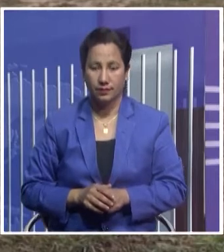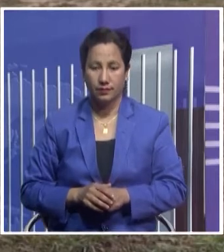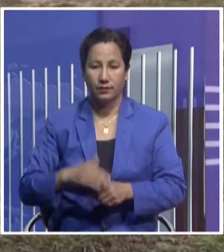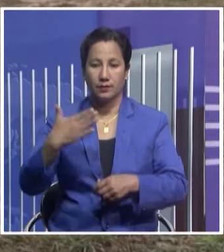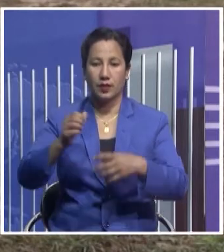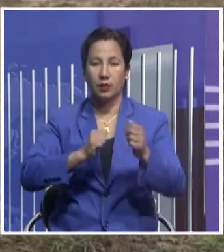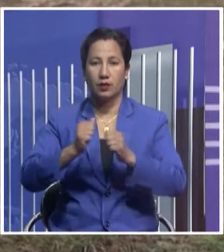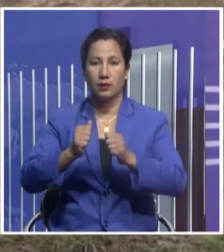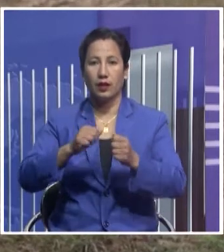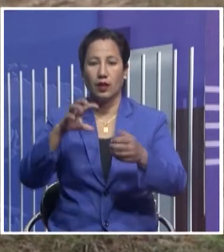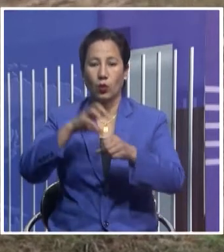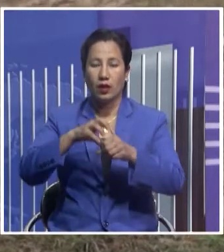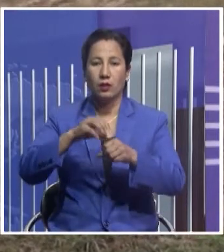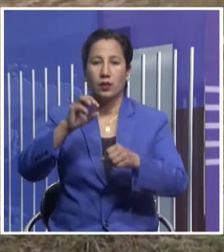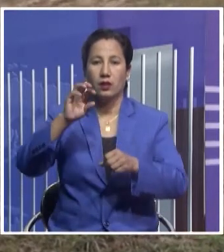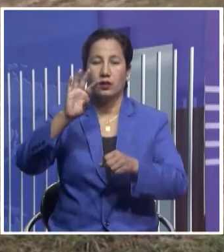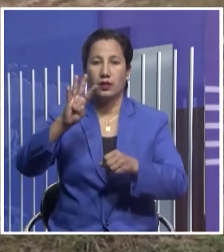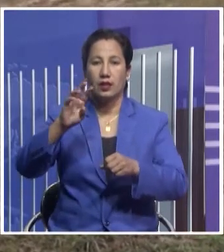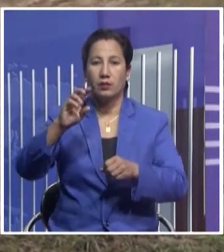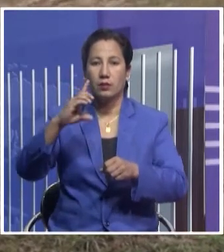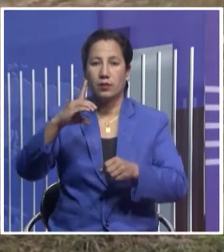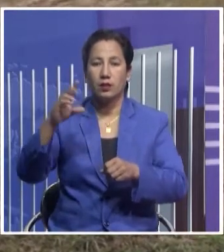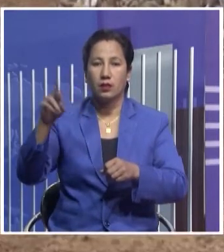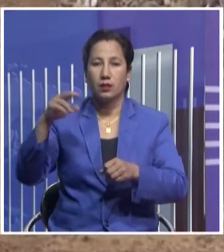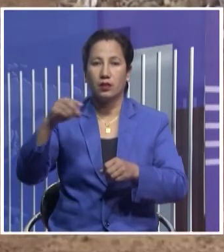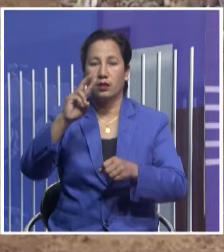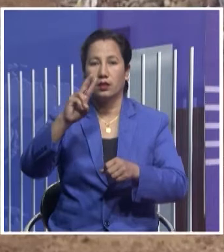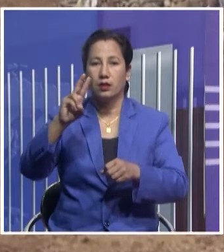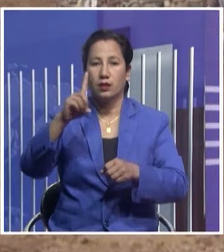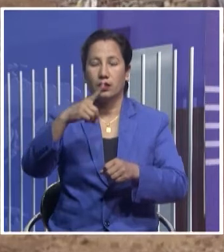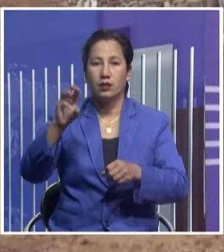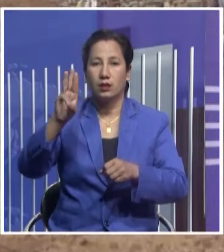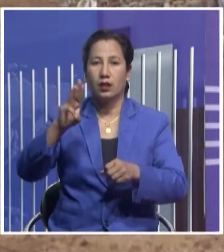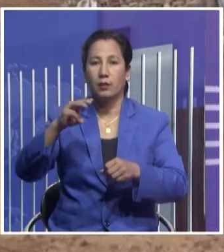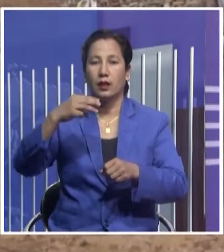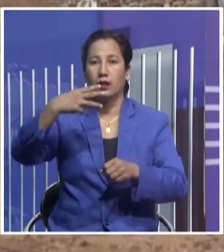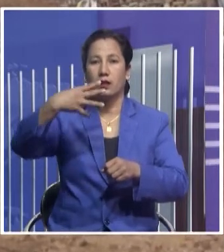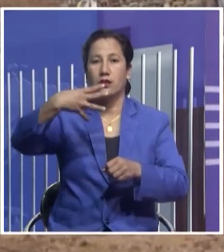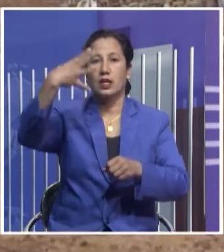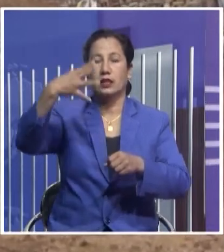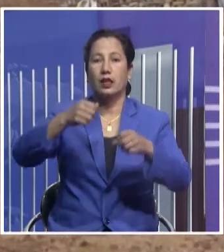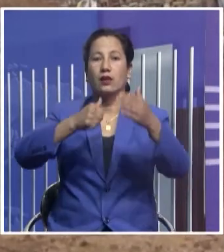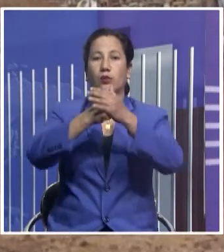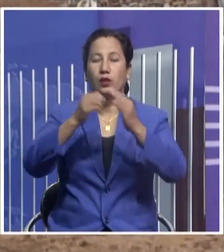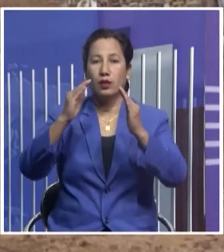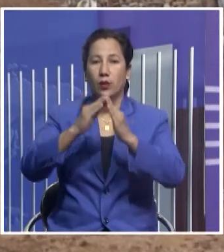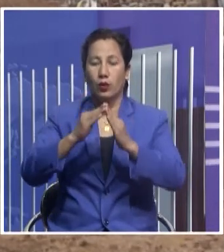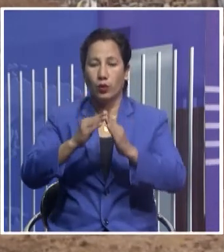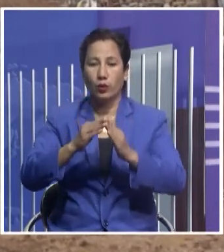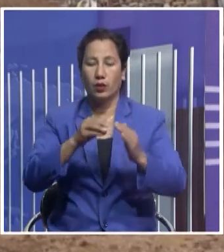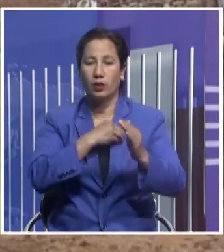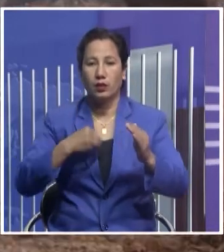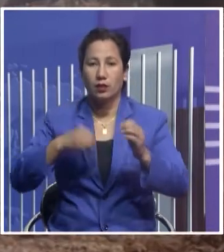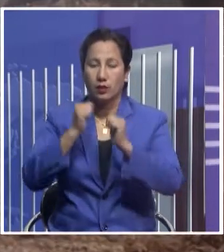लमही नगरपालिका वडा नम्बर 4 ट्रमा सेन्टर निर्माणको काम सुरु भएको छ 4 तलाको मुख्य भवन चिकित्सक बस्नको लागि आवास भवन